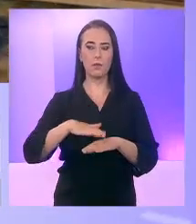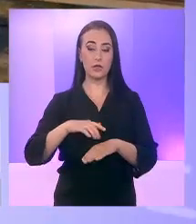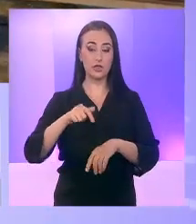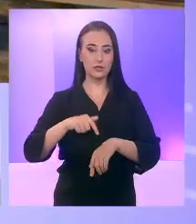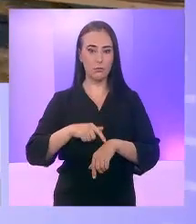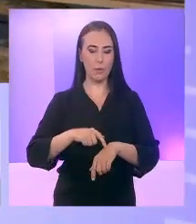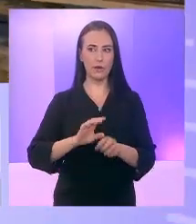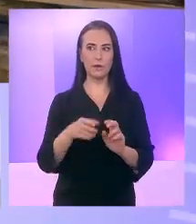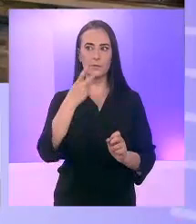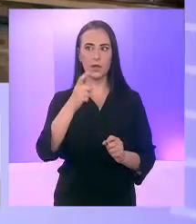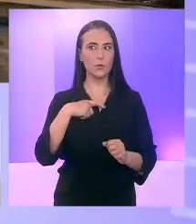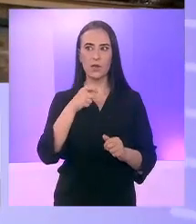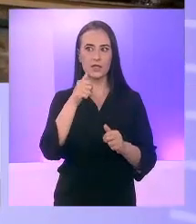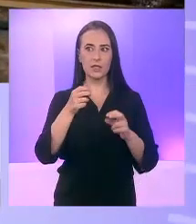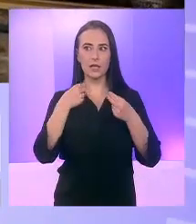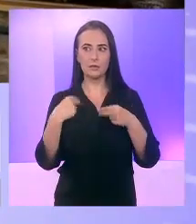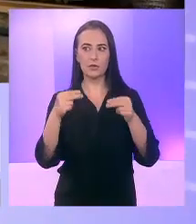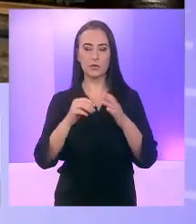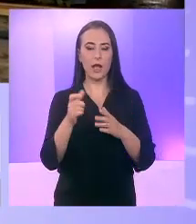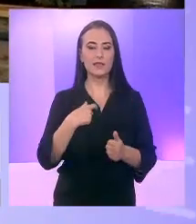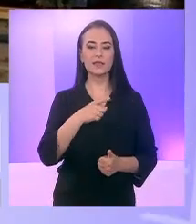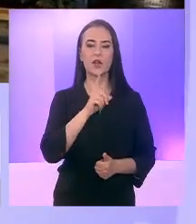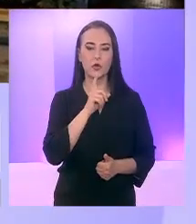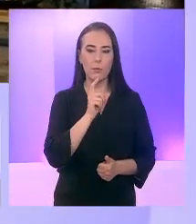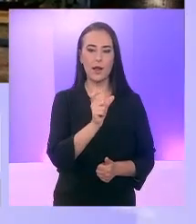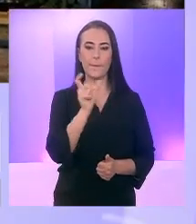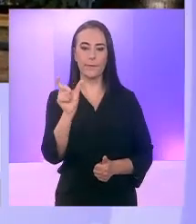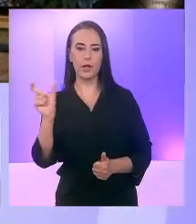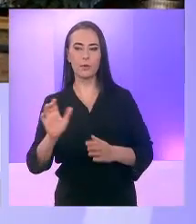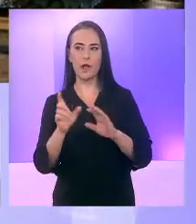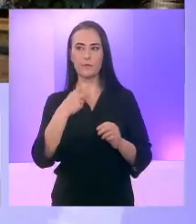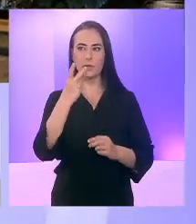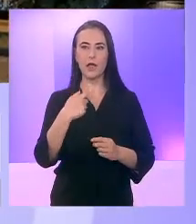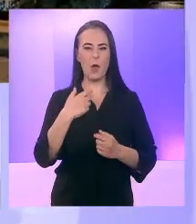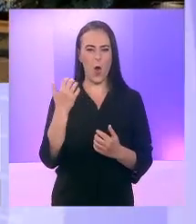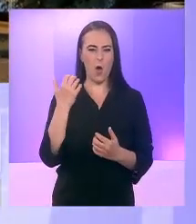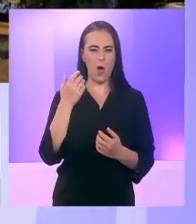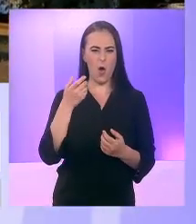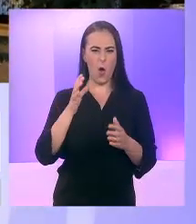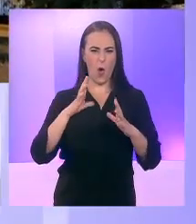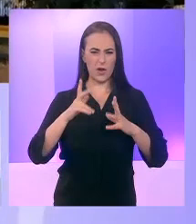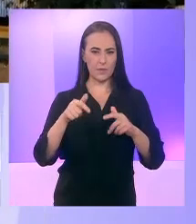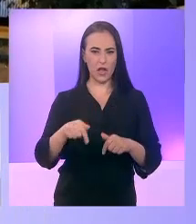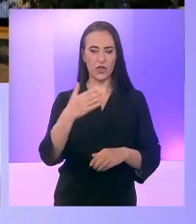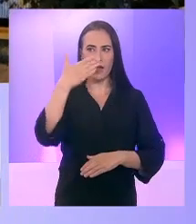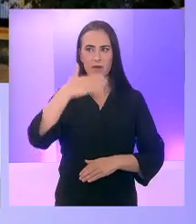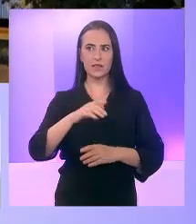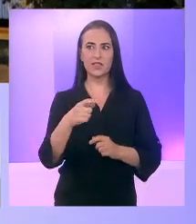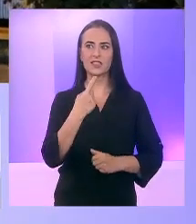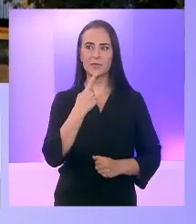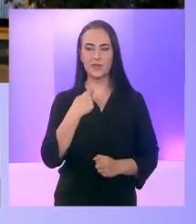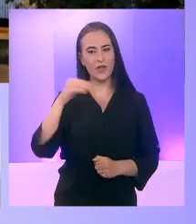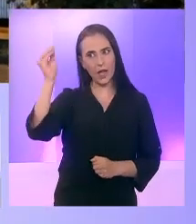moment nu știu cu exactitate, cu nume și prenume, cine este cel care a comis oribila faptă de aici, din centrul Timișoarei.